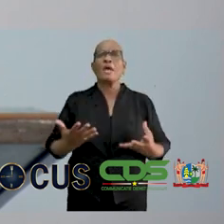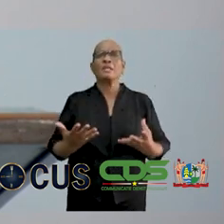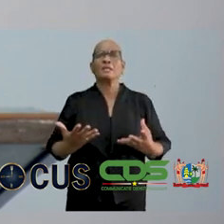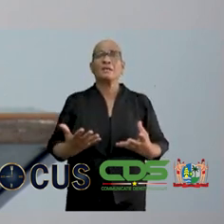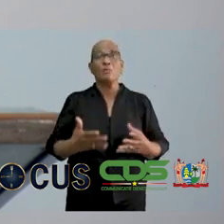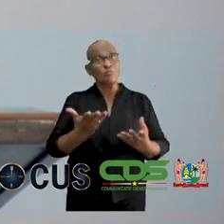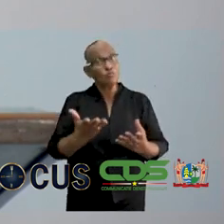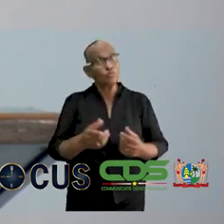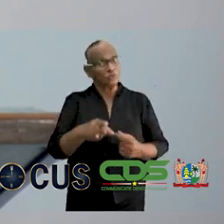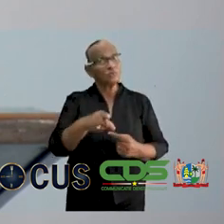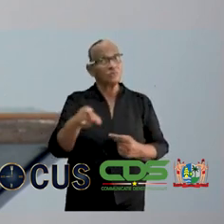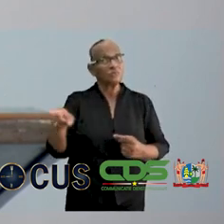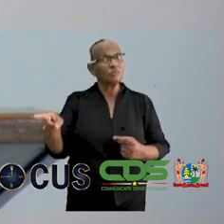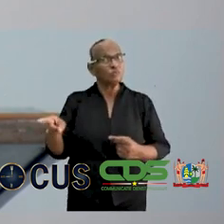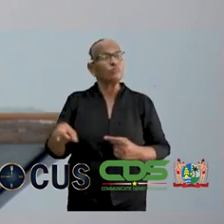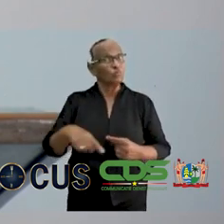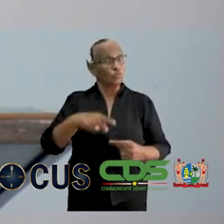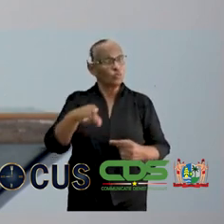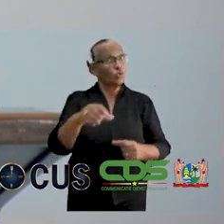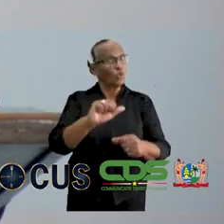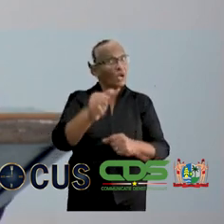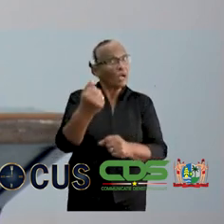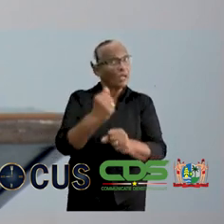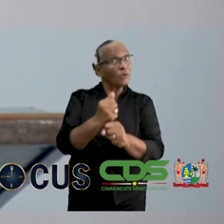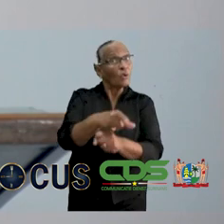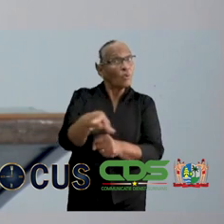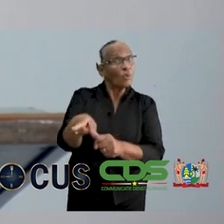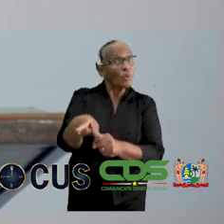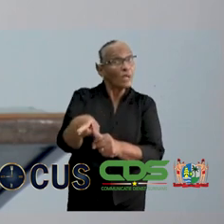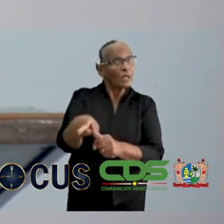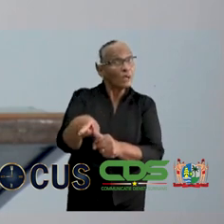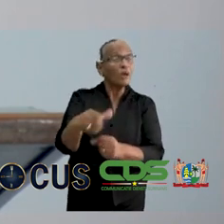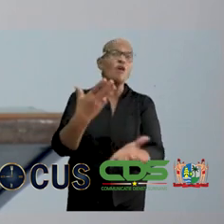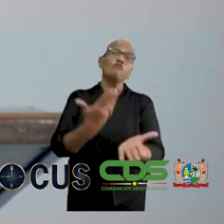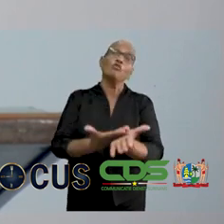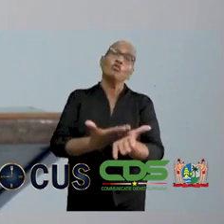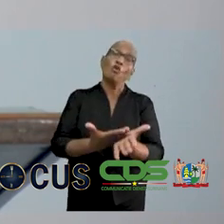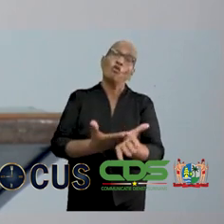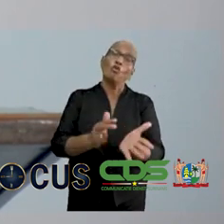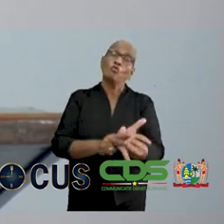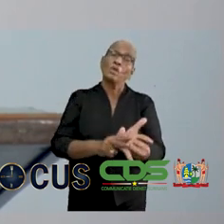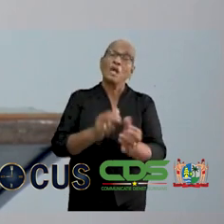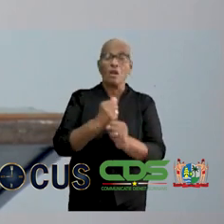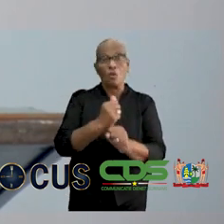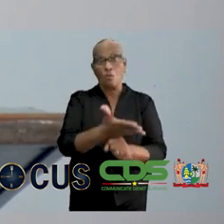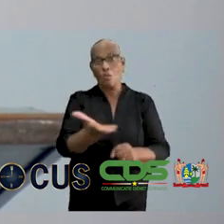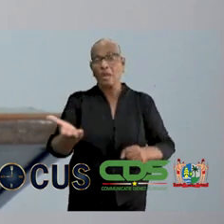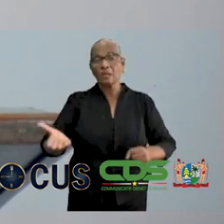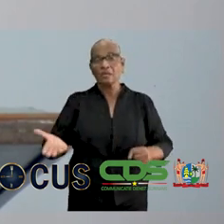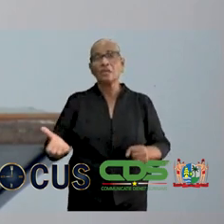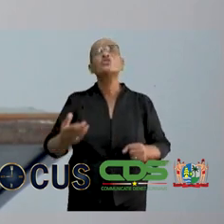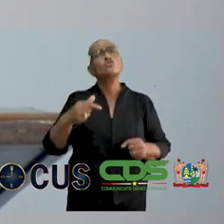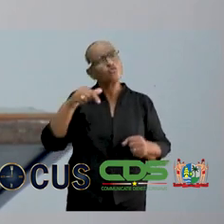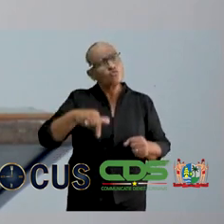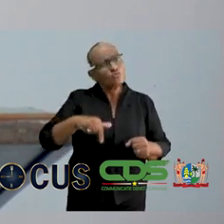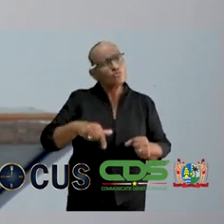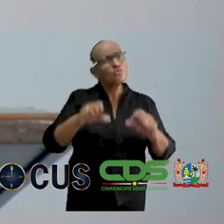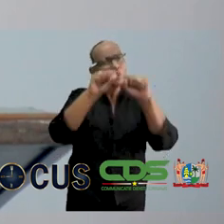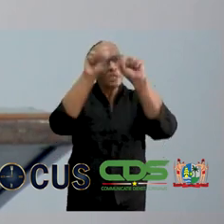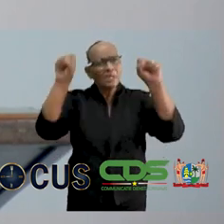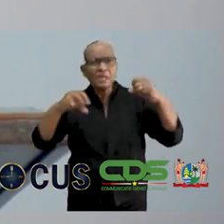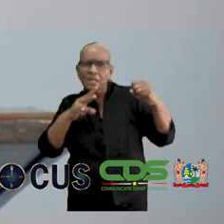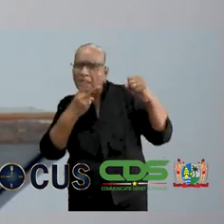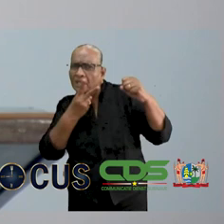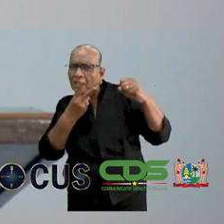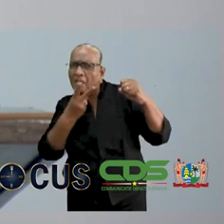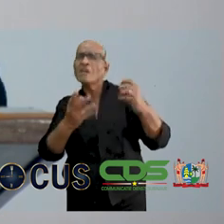beschikbaar en geschikt is voor het uitvoeren van de grondwettelijke taken. Dus in dat kader kijken we op basis van